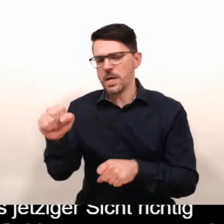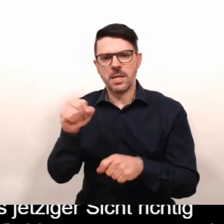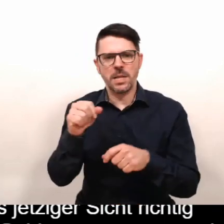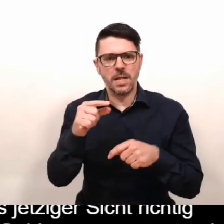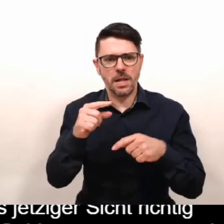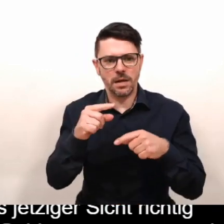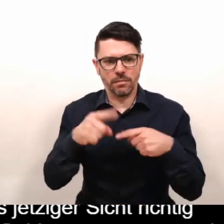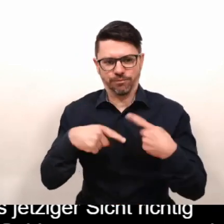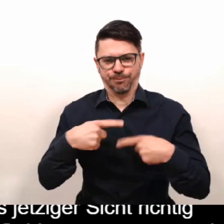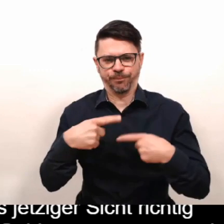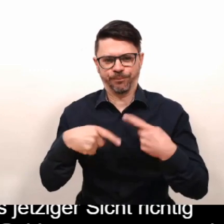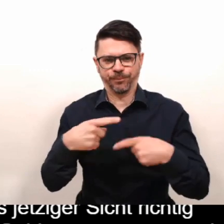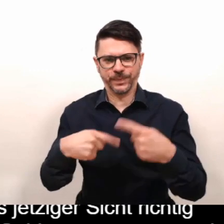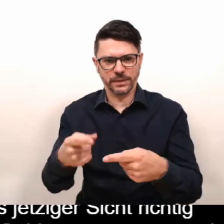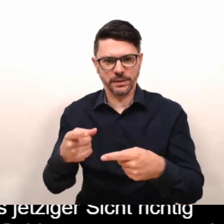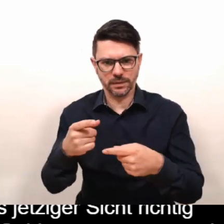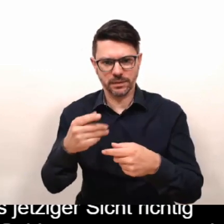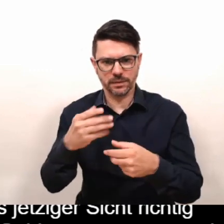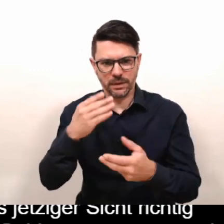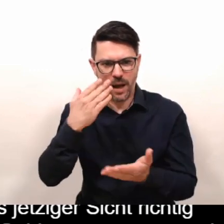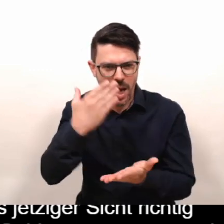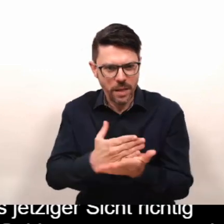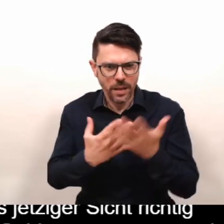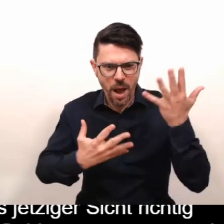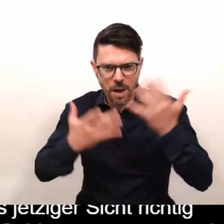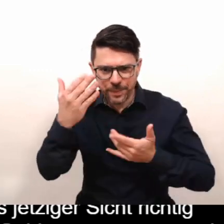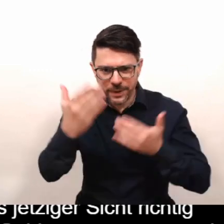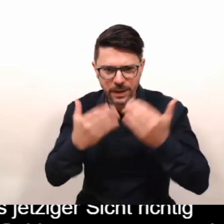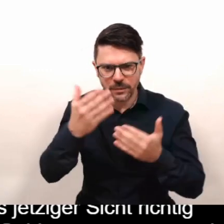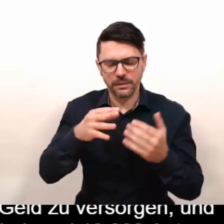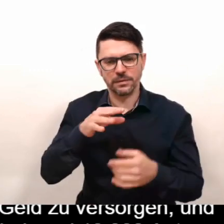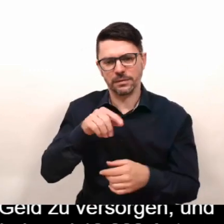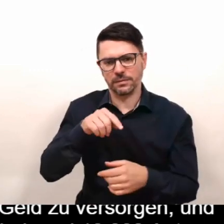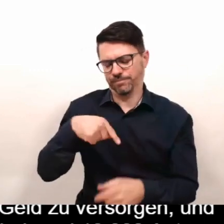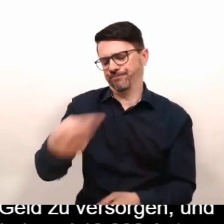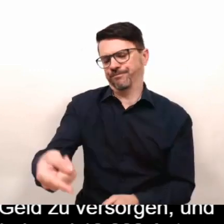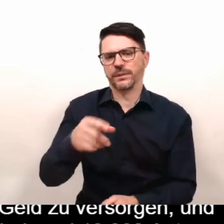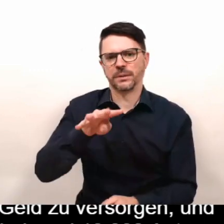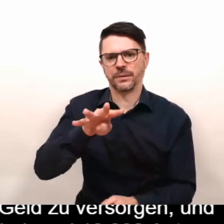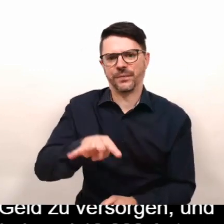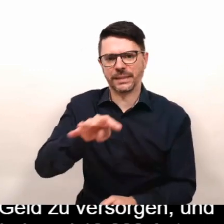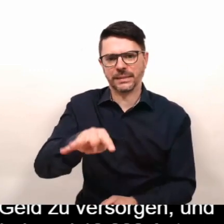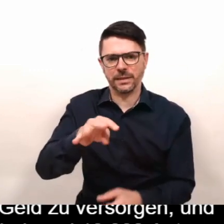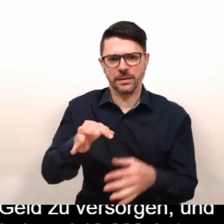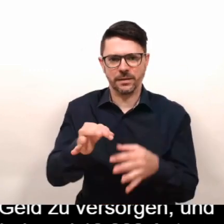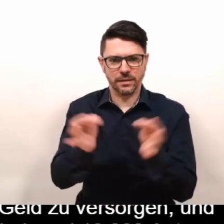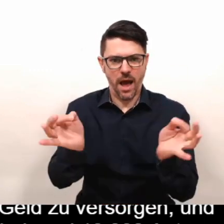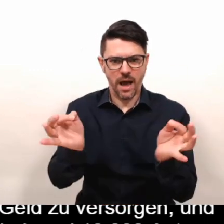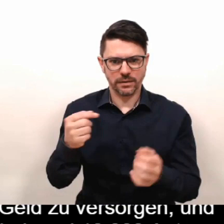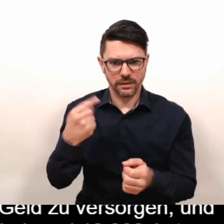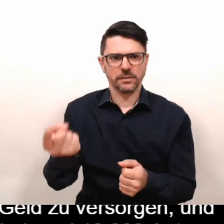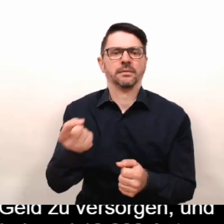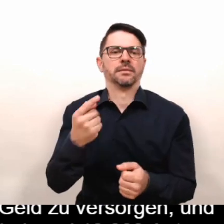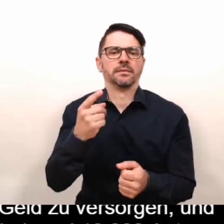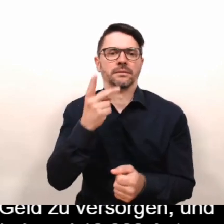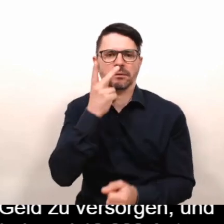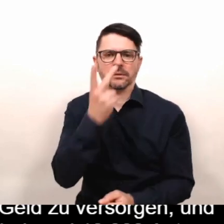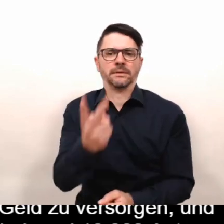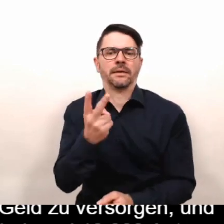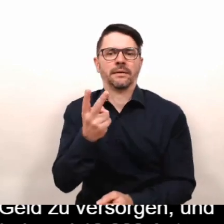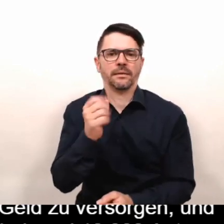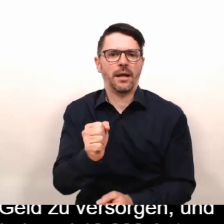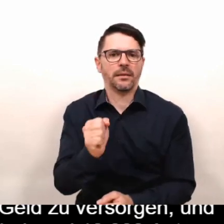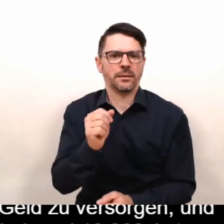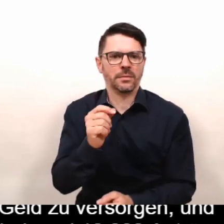laufen haben. Wir haben ja den LFA-Schnellkredit aufgelegt, bis zu 50.000 Euro für 5 Mitarbeiter, bis zu 100.000